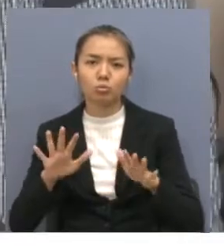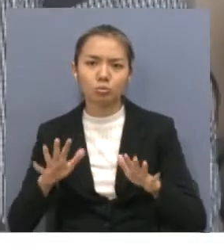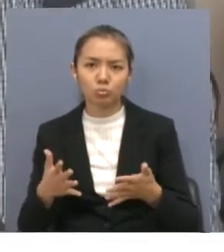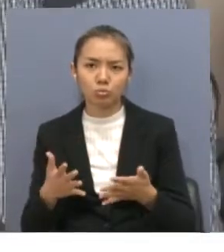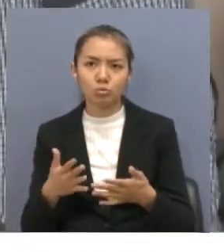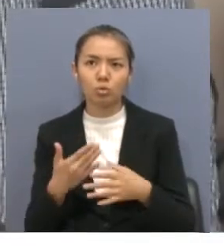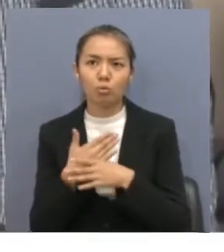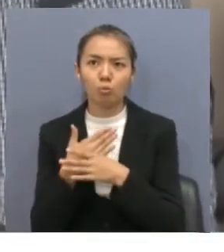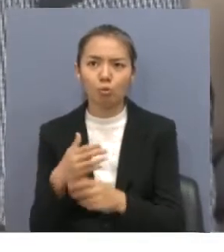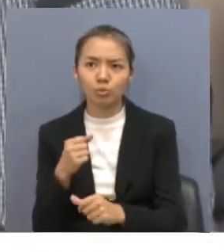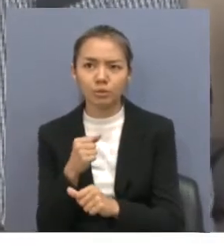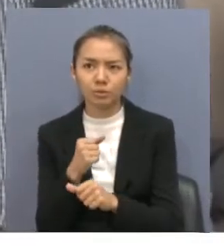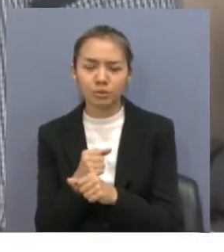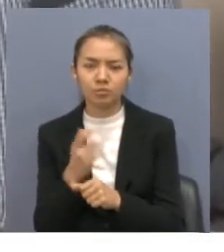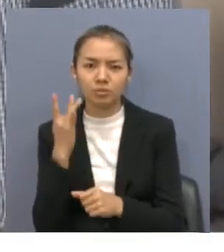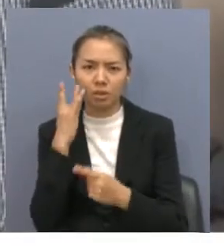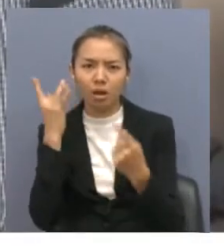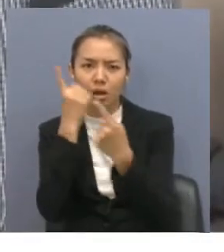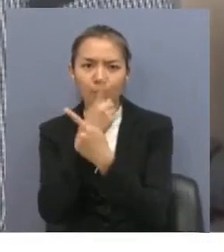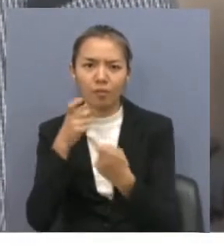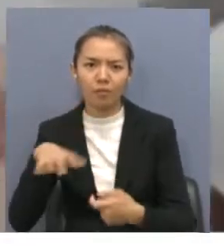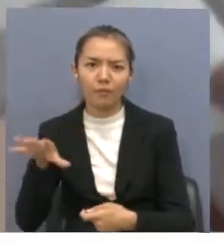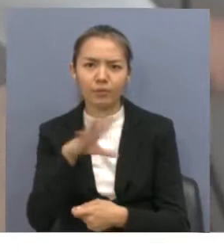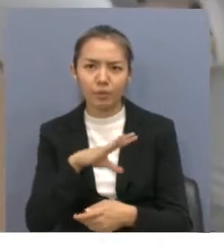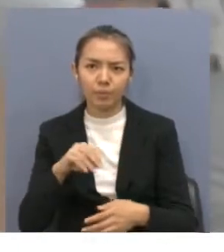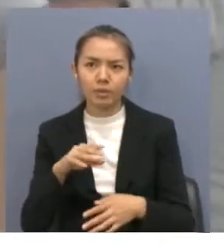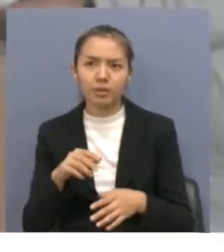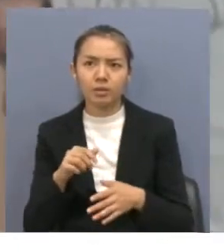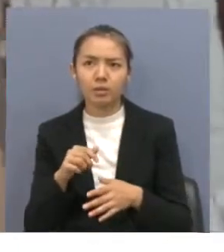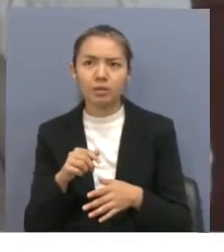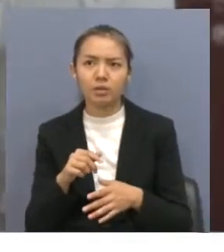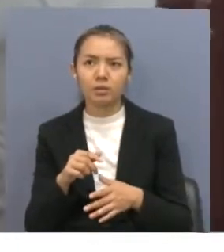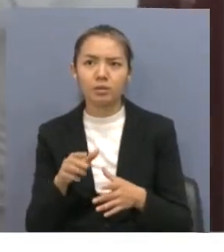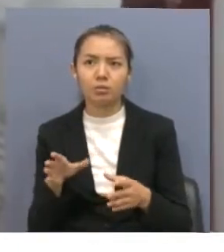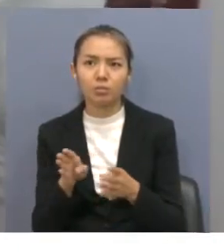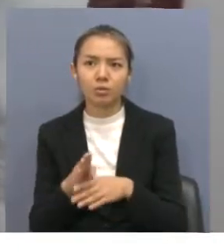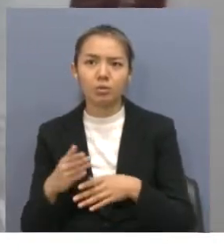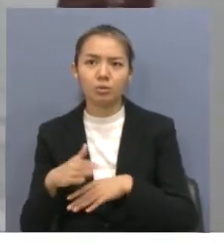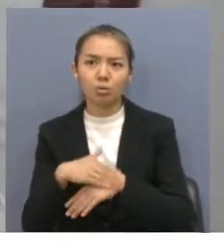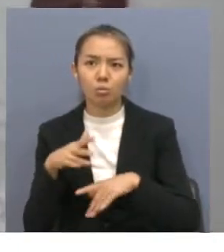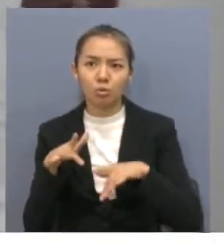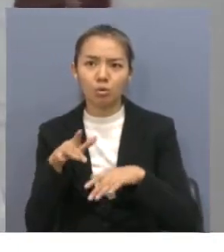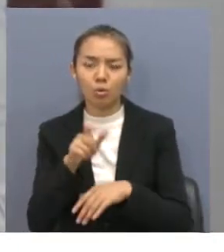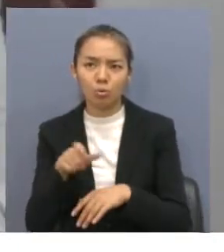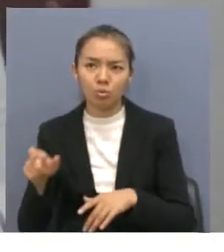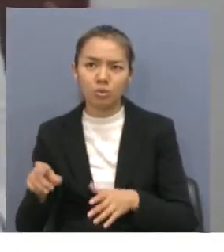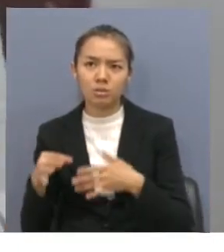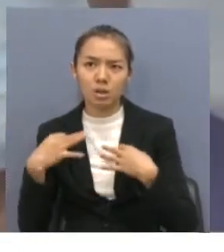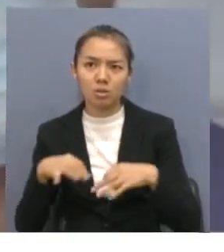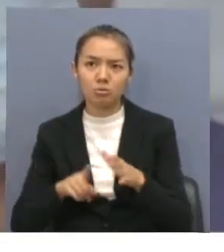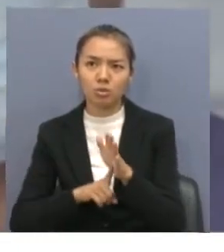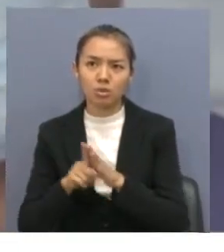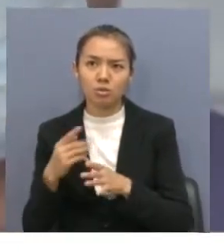жерлестеріне көмек көрсету жөнінде үндеу тастаған еді. Отбасының қайғысына ортақтасып, қайырымды жандар бірден іске кірісіп кетті.